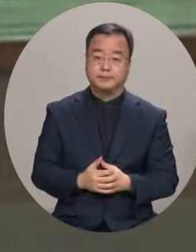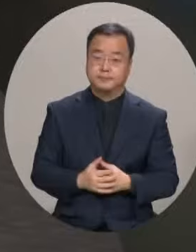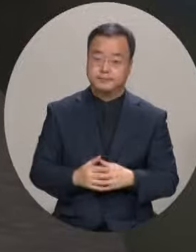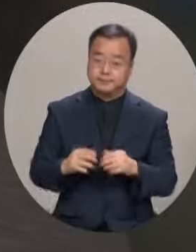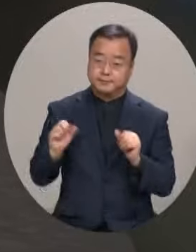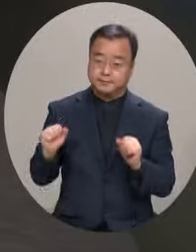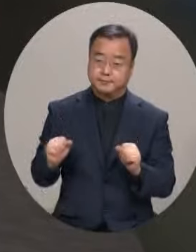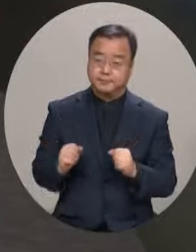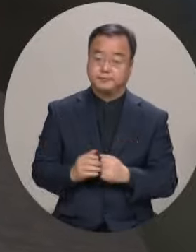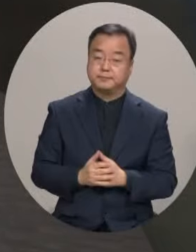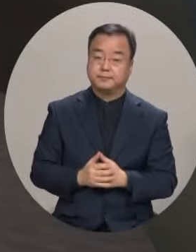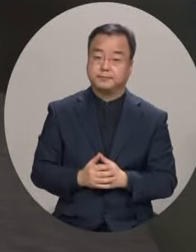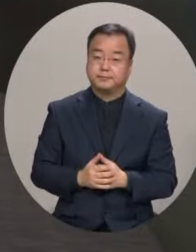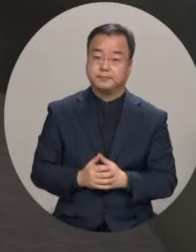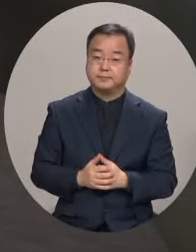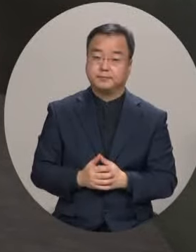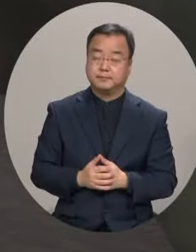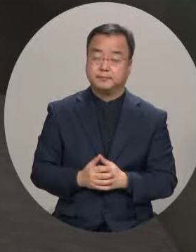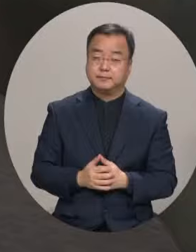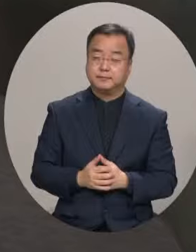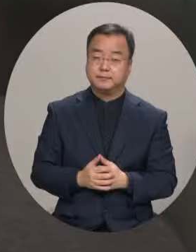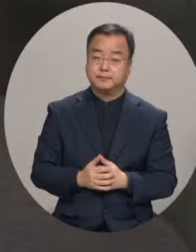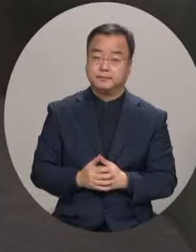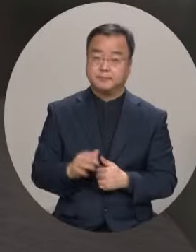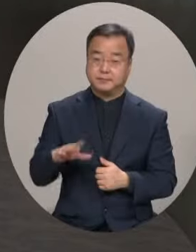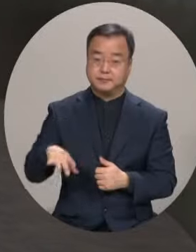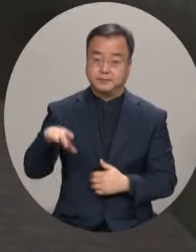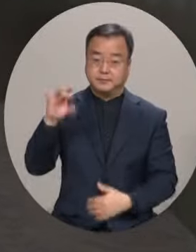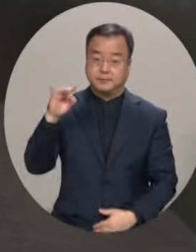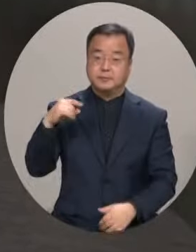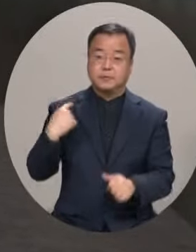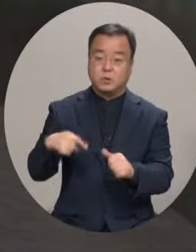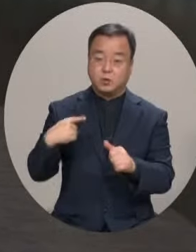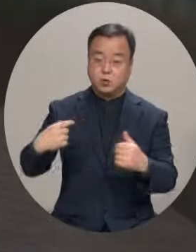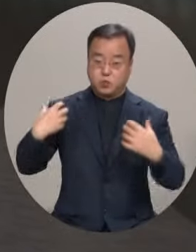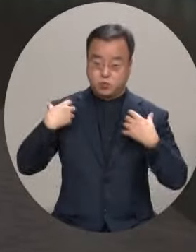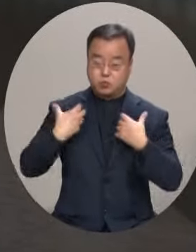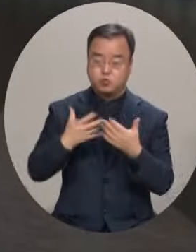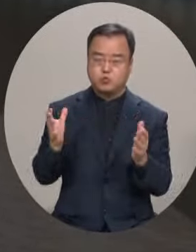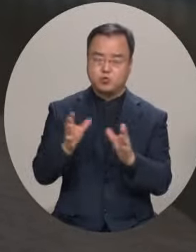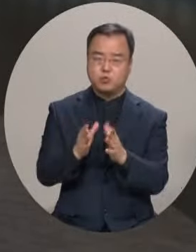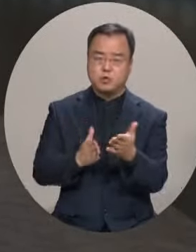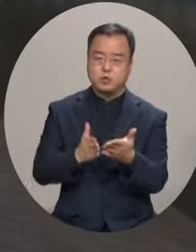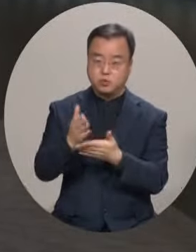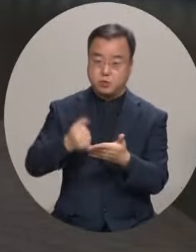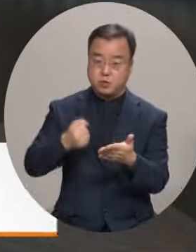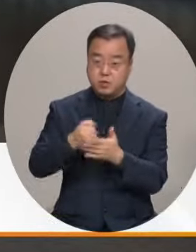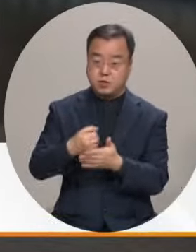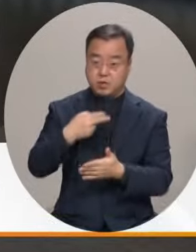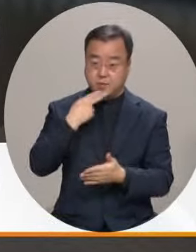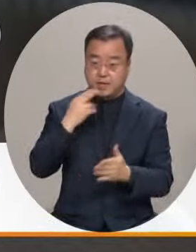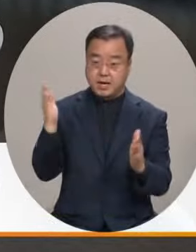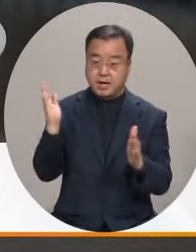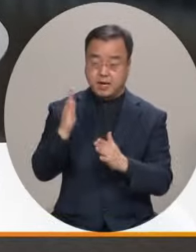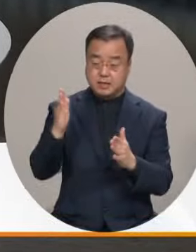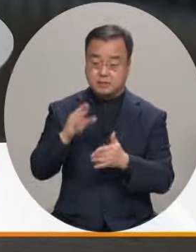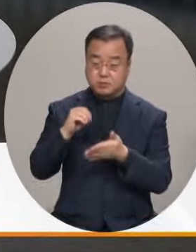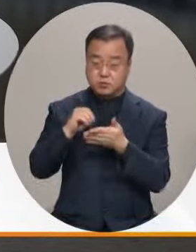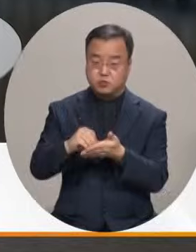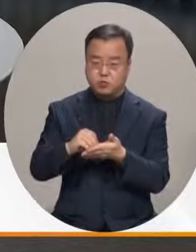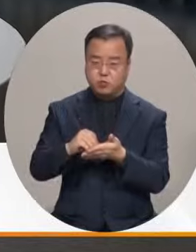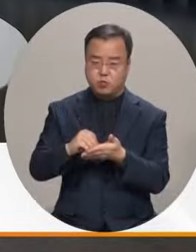어서 오세요네네이 황대훈 기자 우선 교육부가 무전공 선발이 이렇게 강조하게 된 배경부터